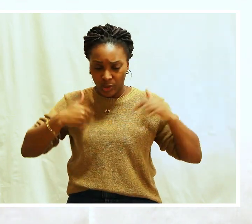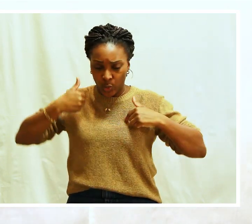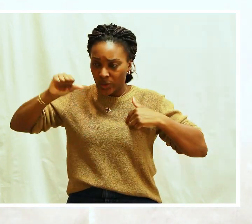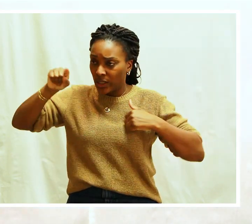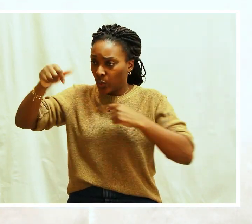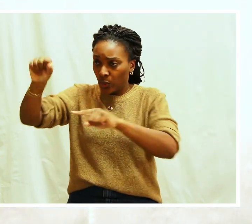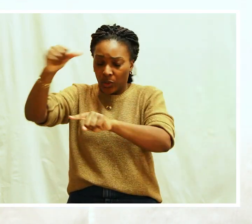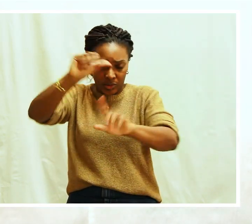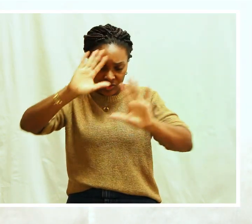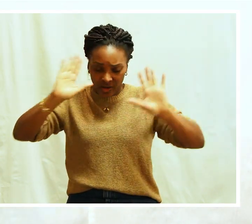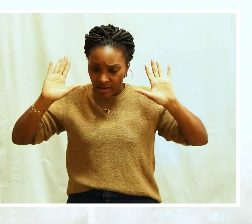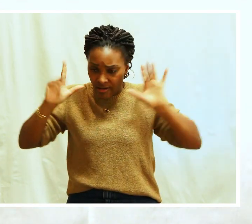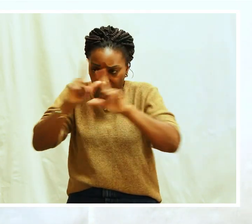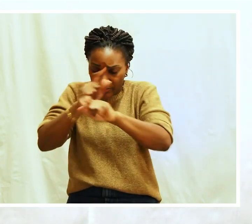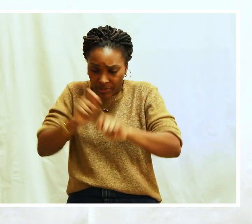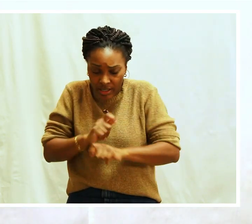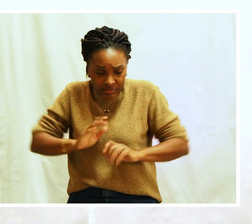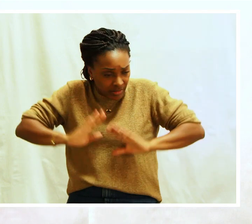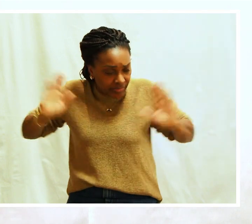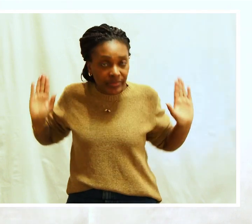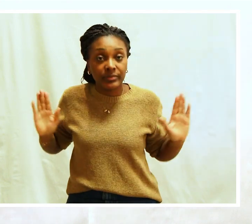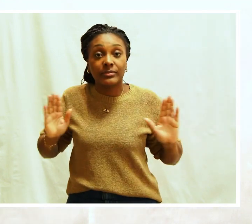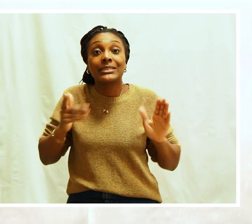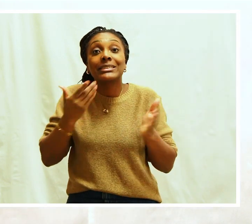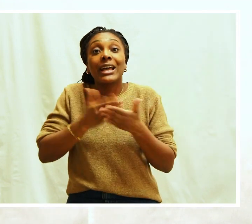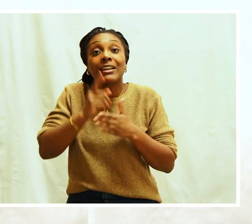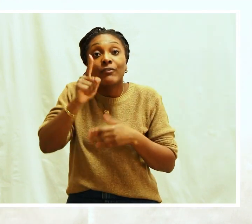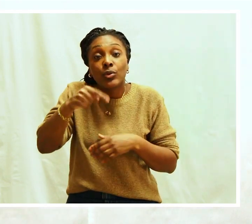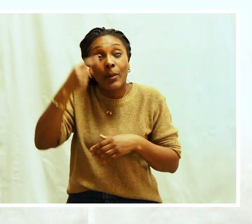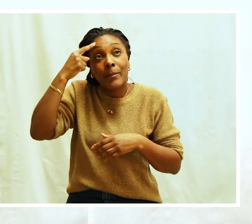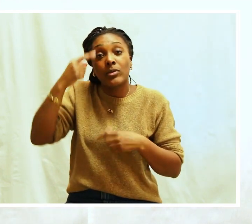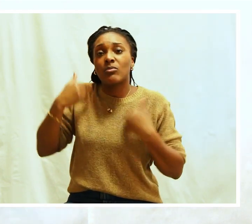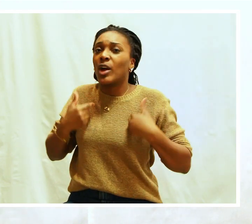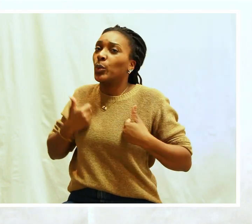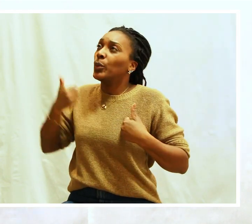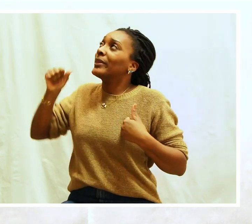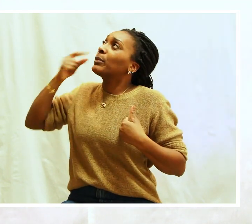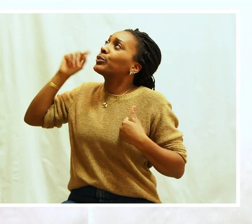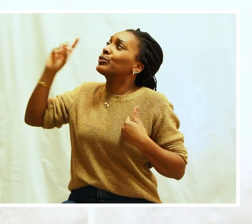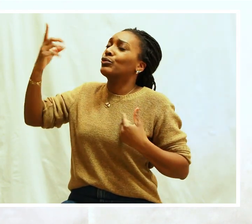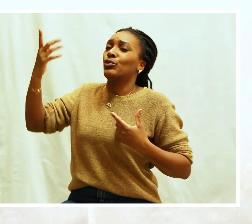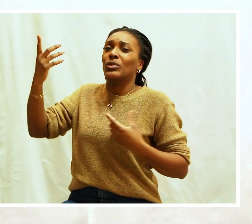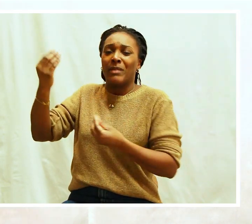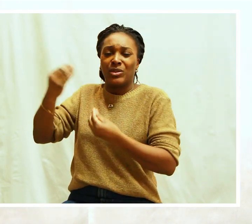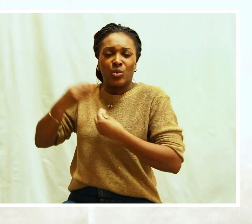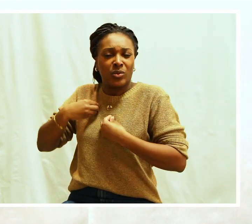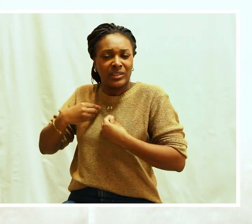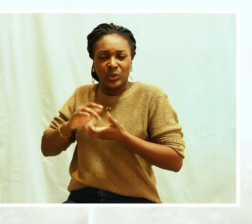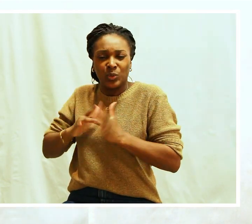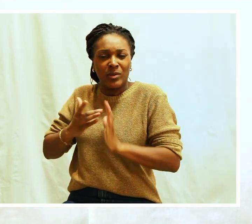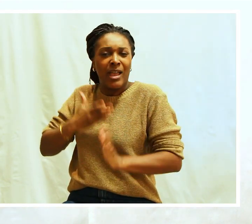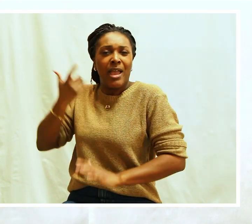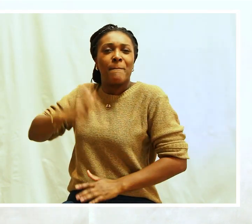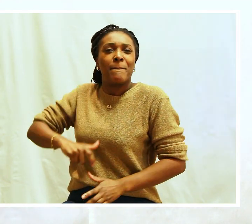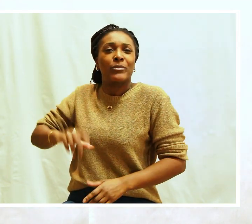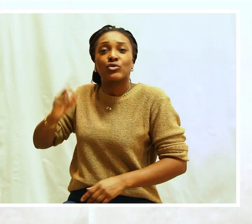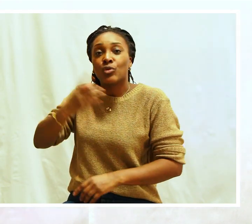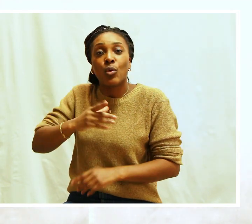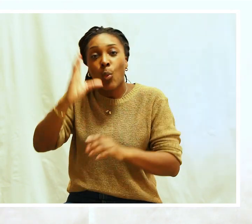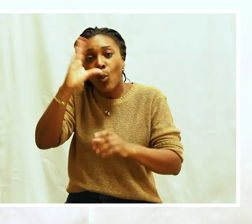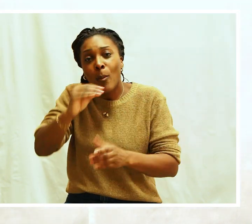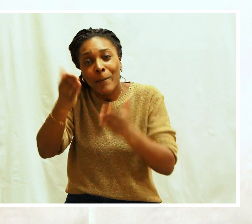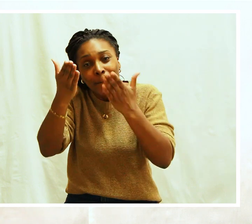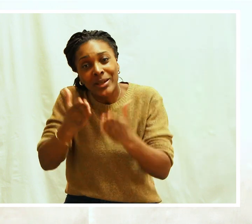secours, c'est de dire, tu es unique pour Dieu et tu as reçu tout ce qu'il fallait pour être aimé de Dieu. Tu n'es pas oublié.